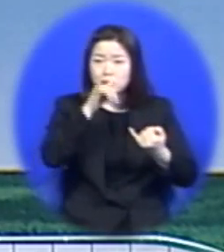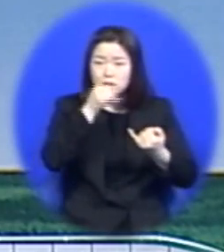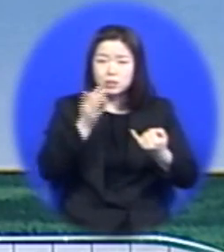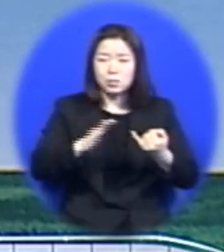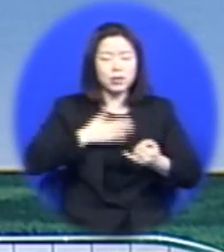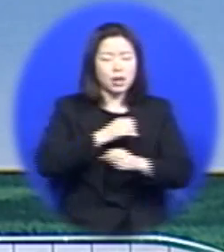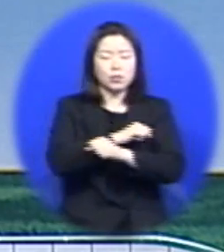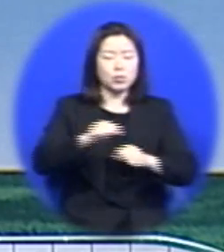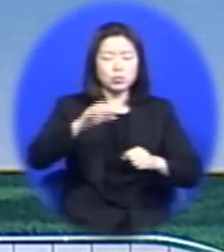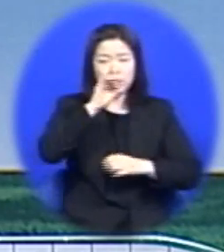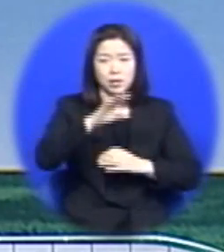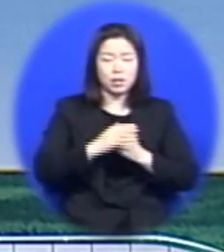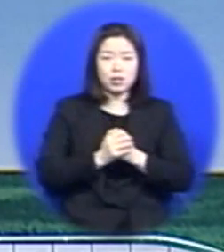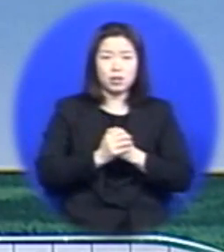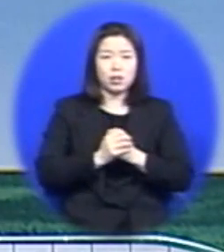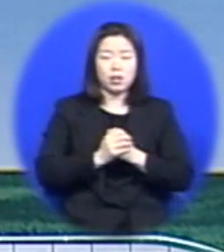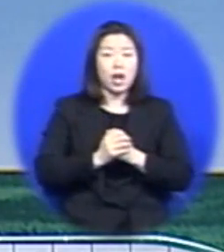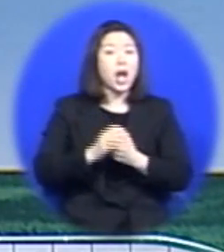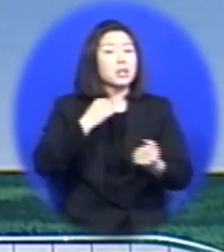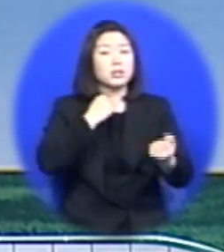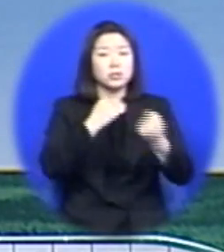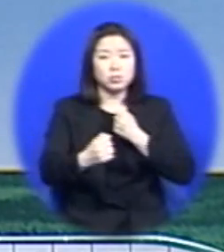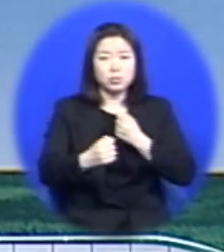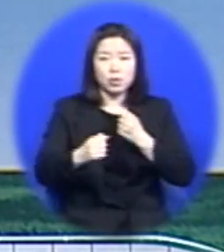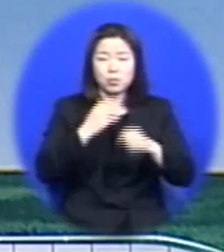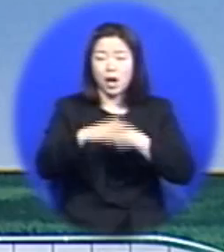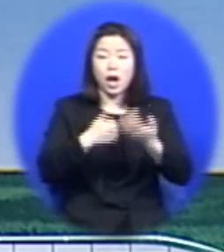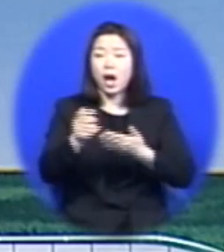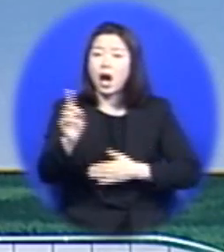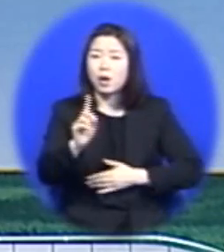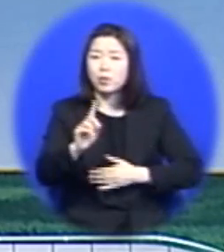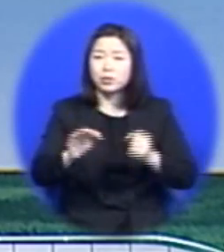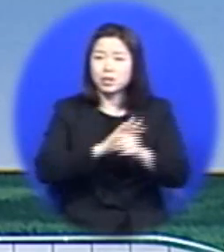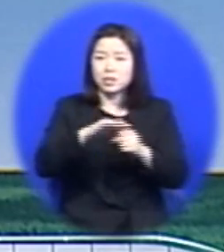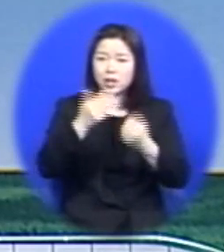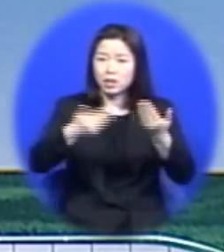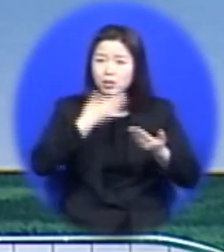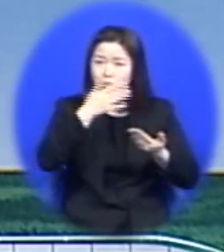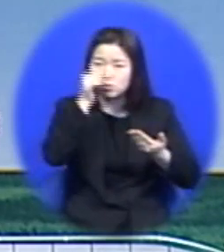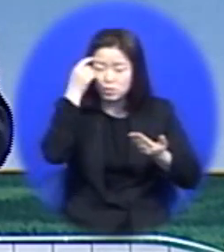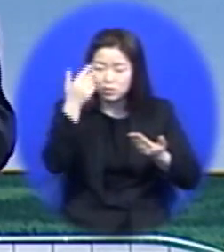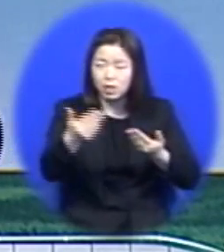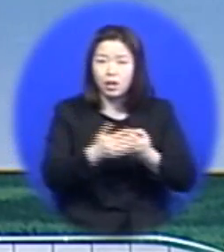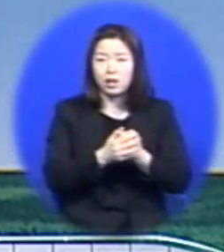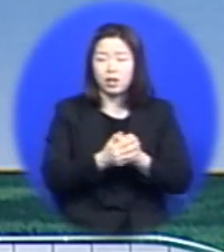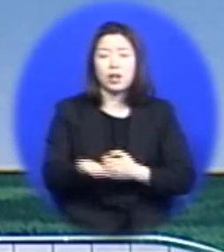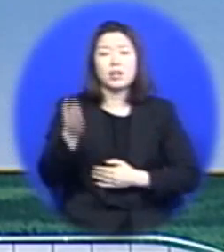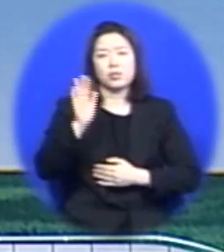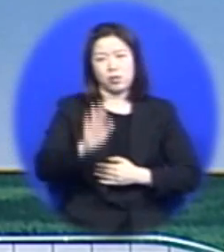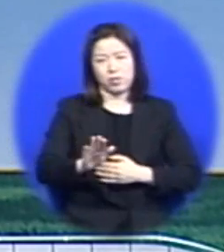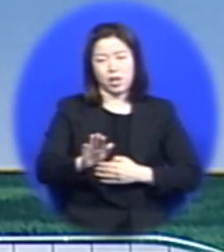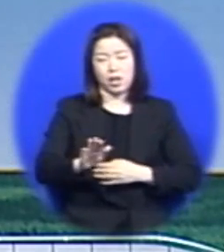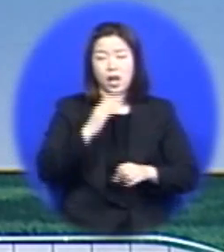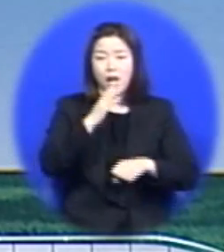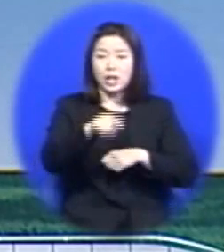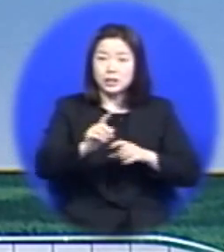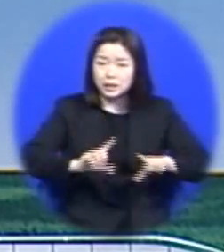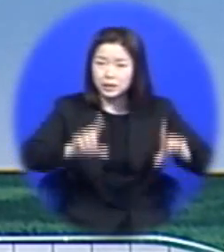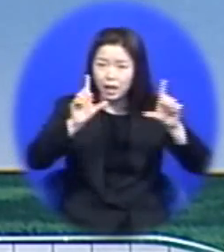없어요. 그런데 하나님이 나를 어떻게 사랑하시냐 말이에요. 그런데 그날은